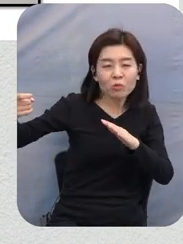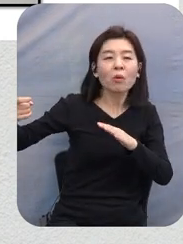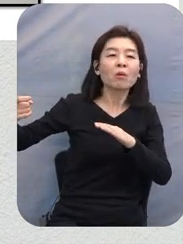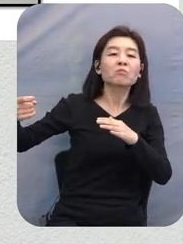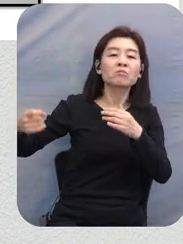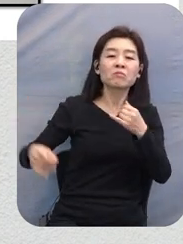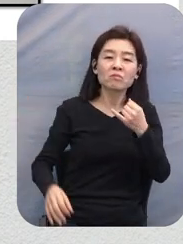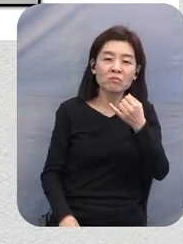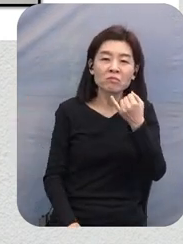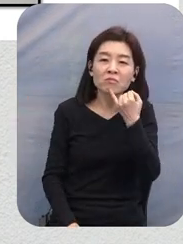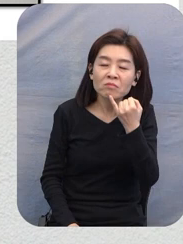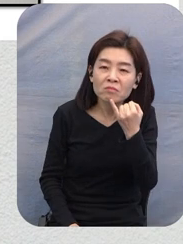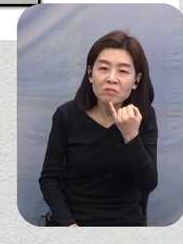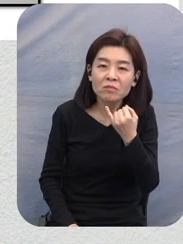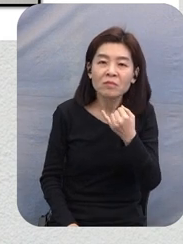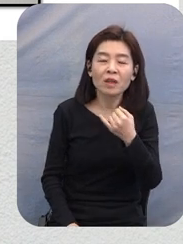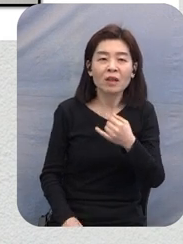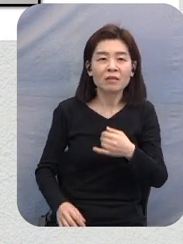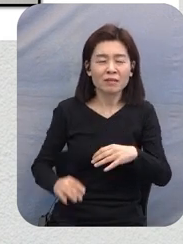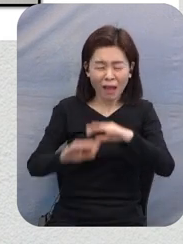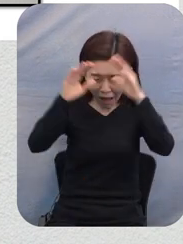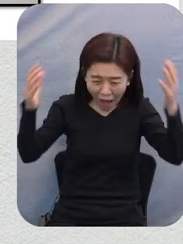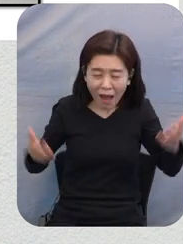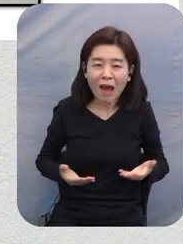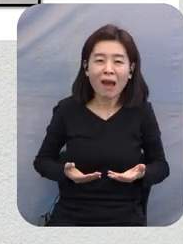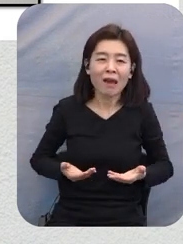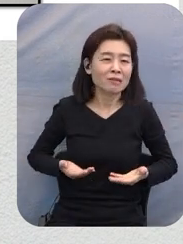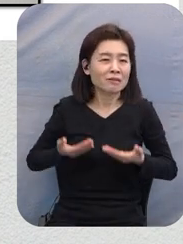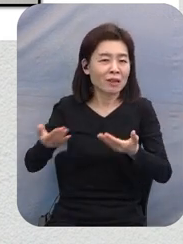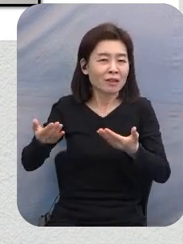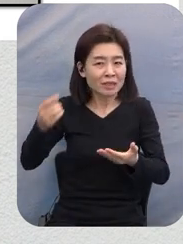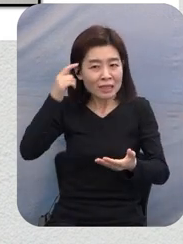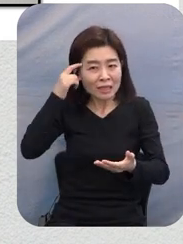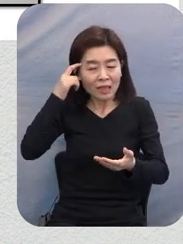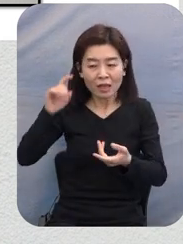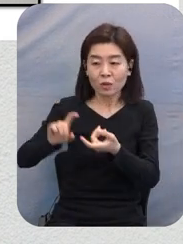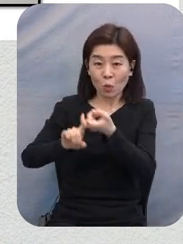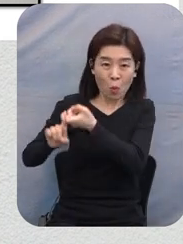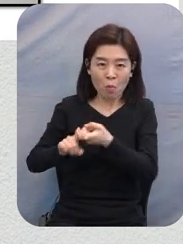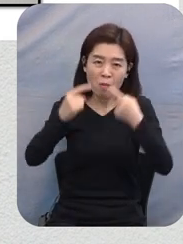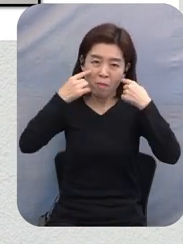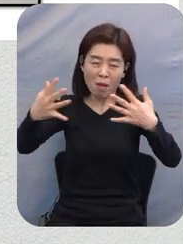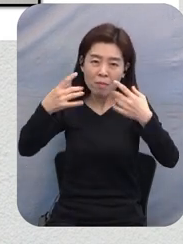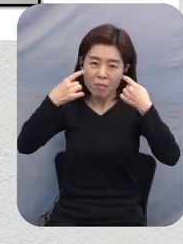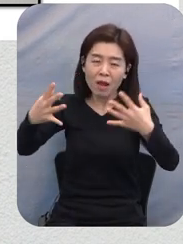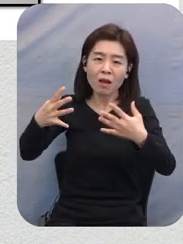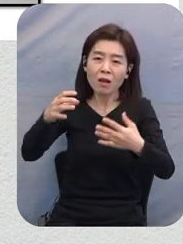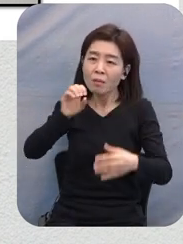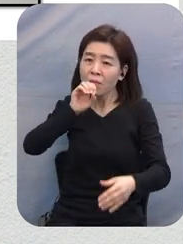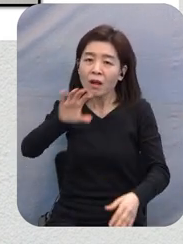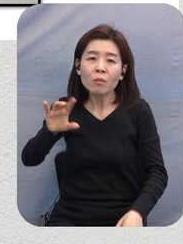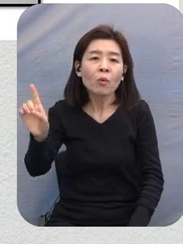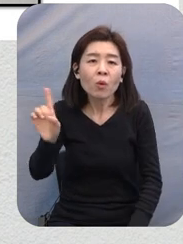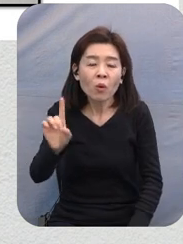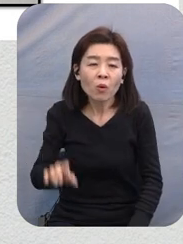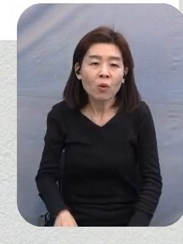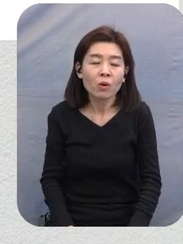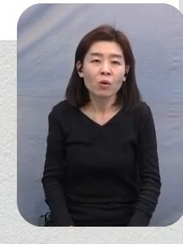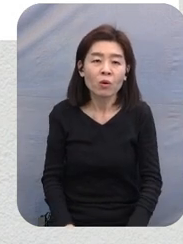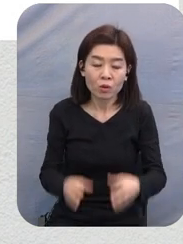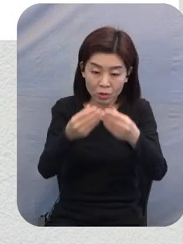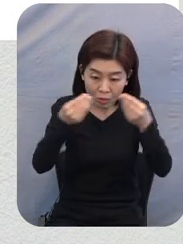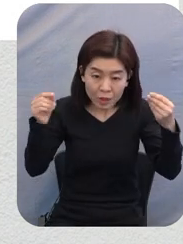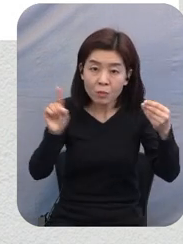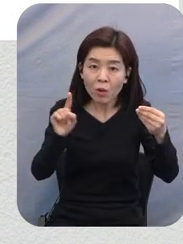간 거죠. 그리고는 가서 강철 동맹을 했다 이렇게 얘기했습니다. 그게 뭡니까? 본질은